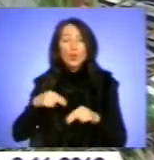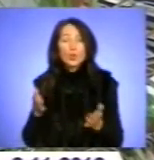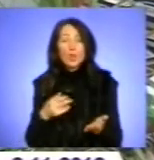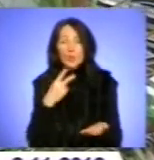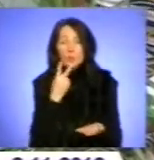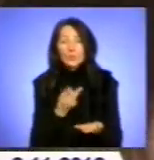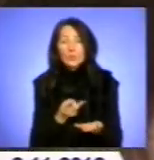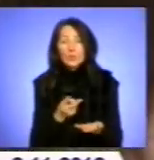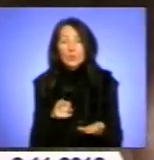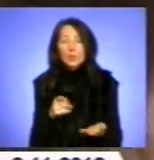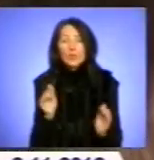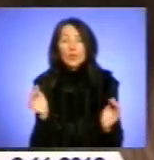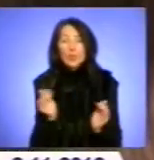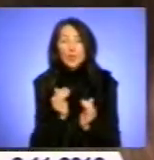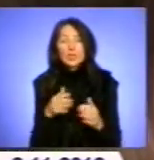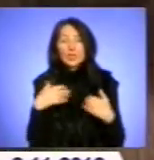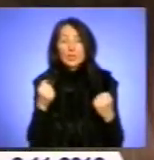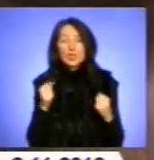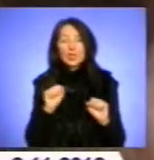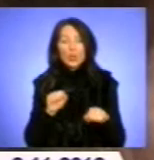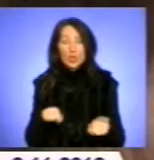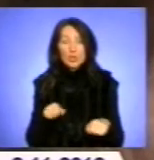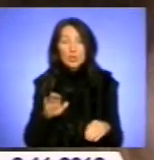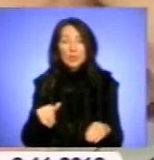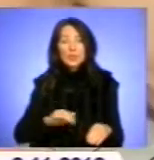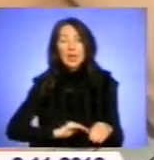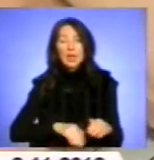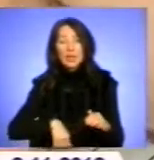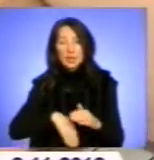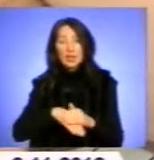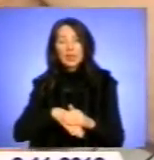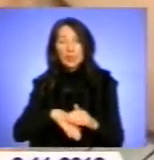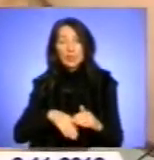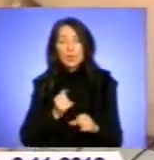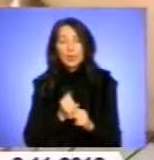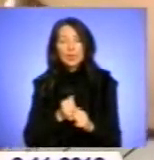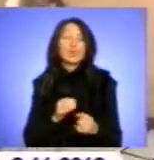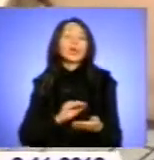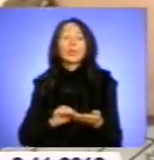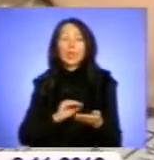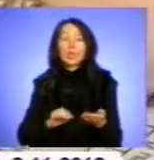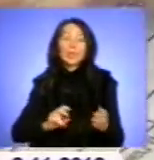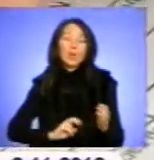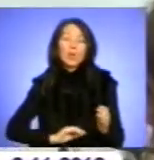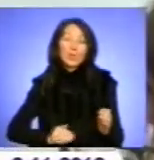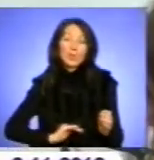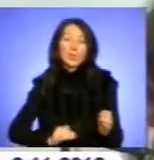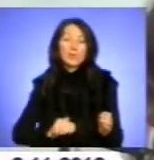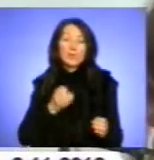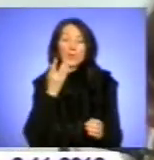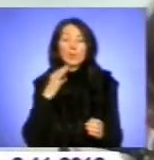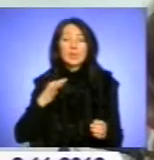що у неї обмежені фізичні можливості. Після декретної відпустки працює діловодом на підприємстві. Коли